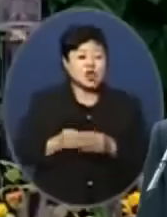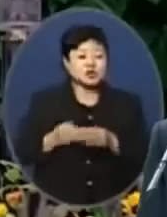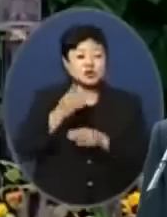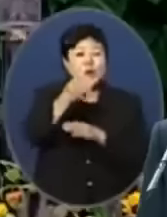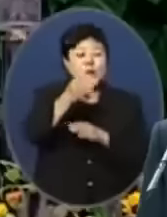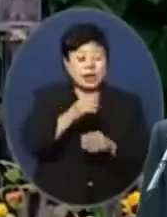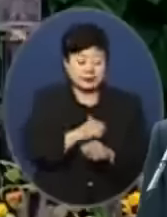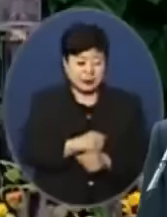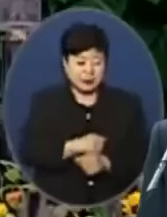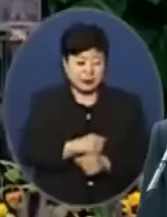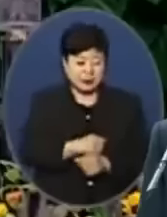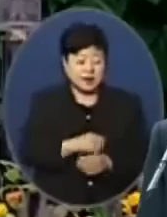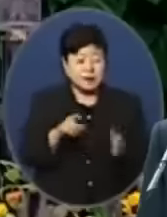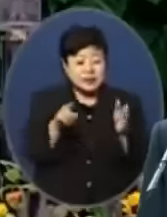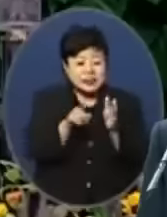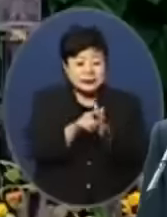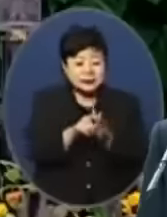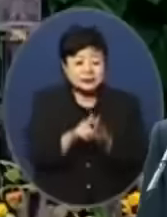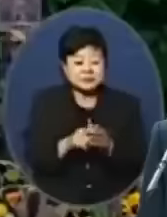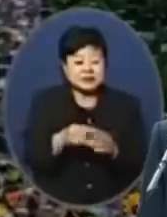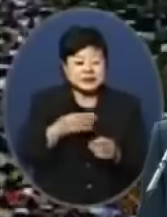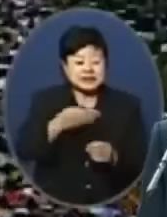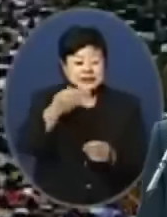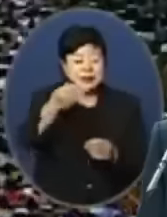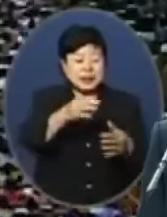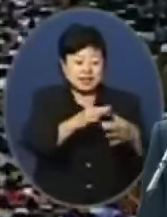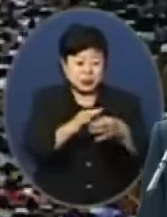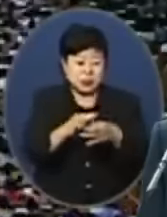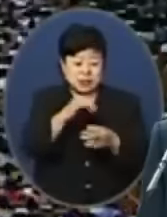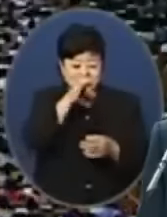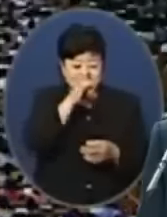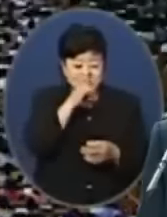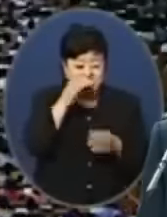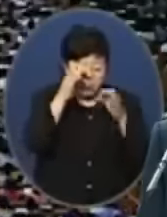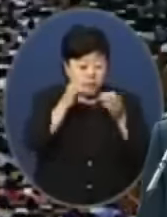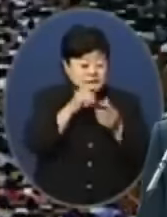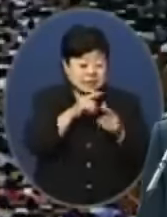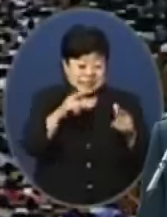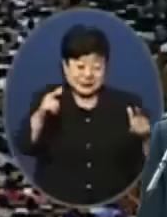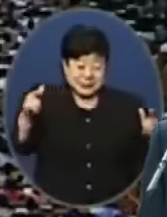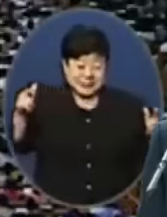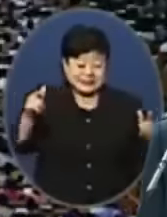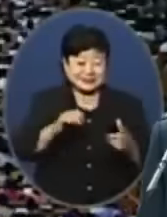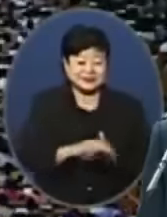초월하여 역사하는 것입니다. 왜냐하면 믿음은 4차원에 속한 것이기 때문에 눈에 안 보입니다.